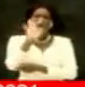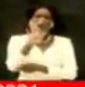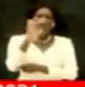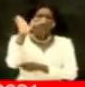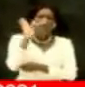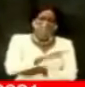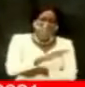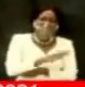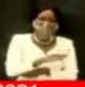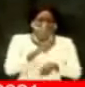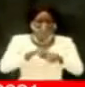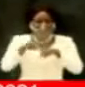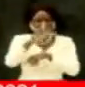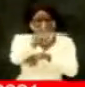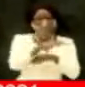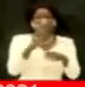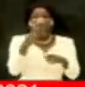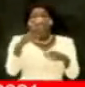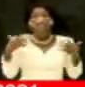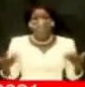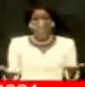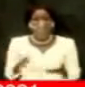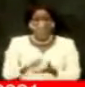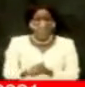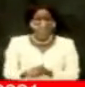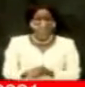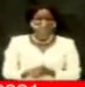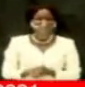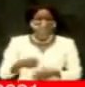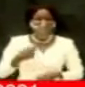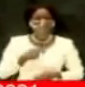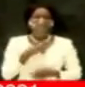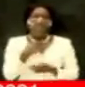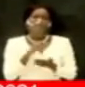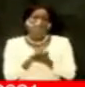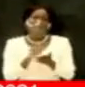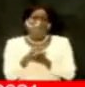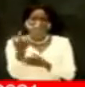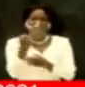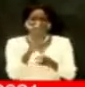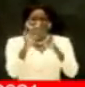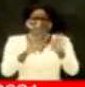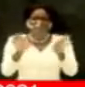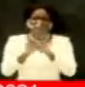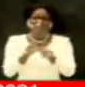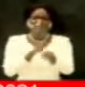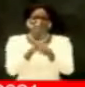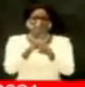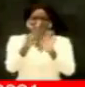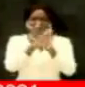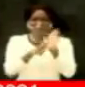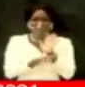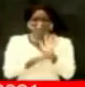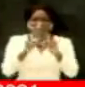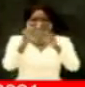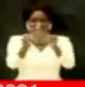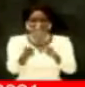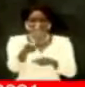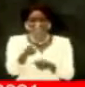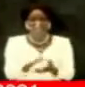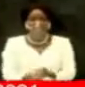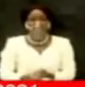ndithu ndiapempha Malawi kuti titsate malamulo amene akhazikisidwa kuti kachirombo